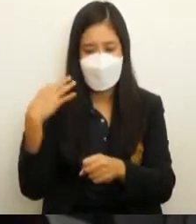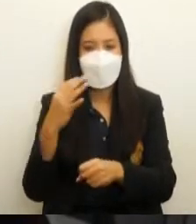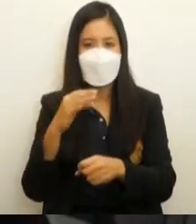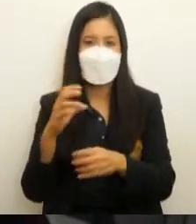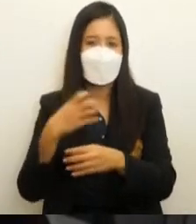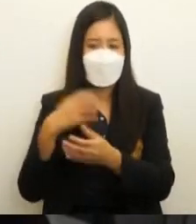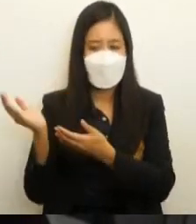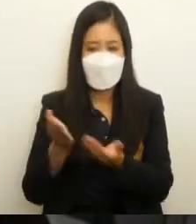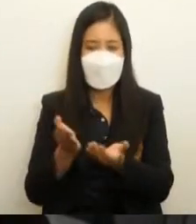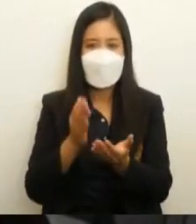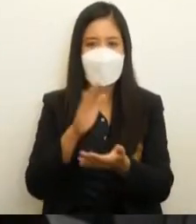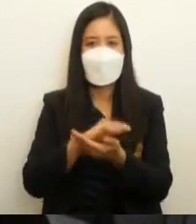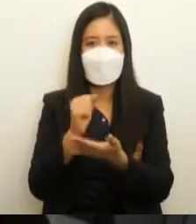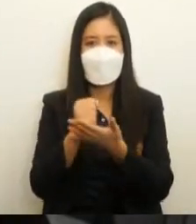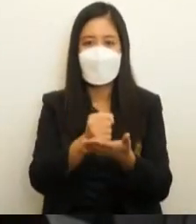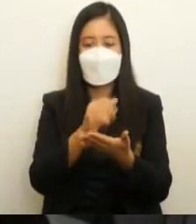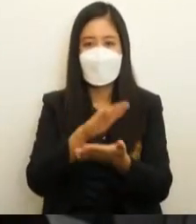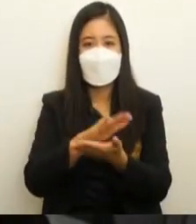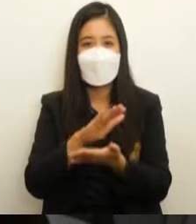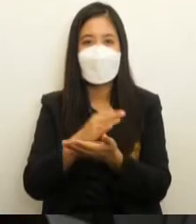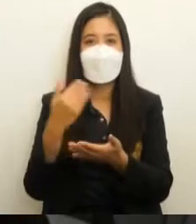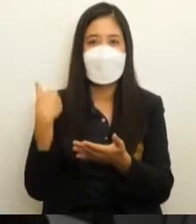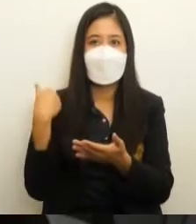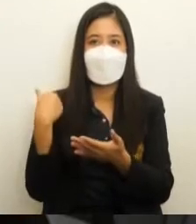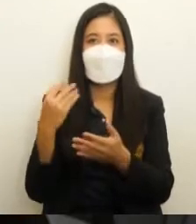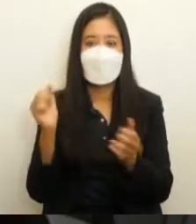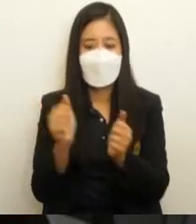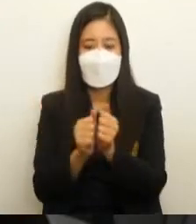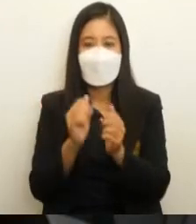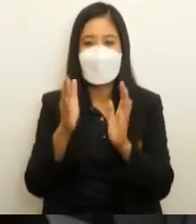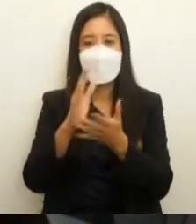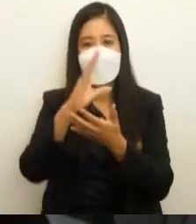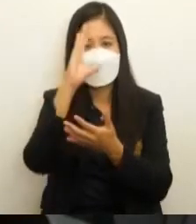ใดๆเลยแต่อยากจะมาให้ความรู้กับนักเรียนคะ